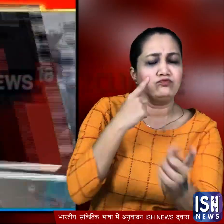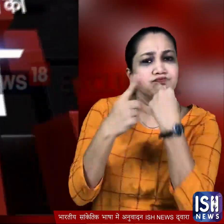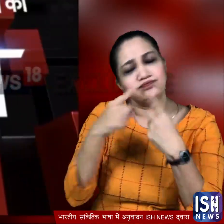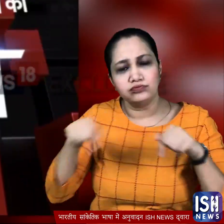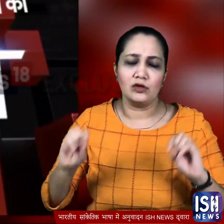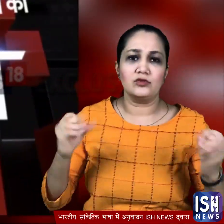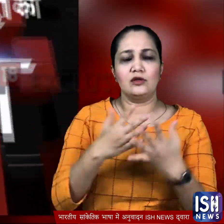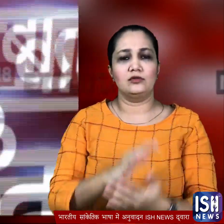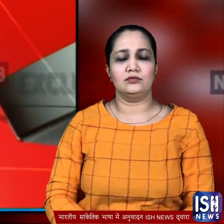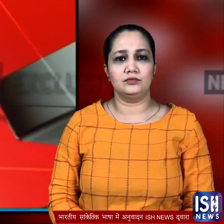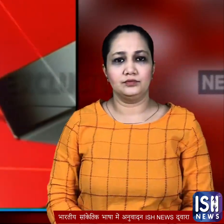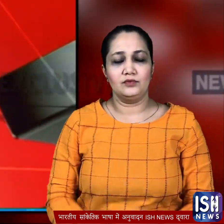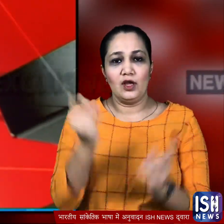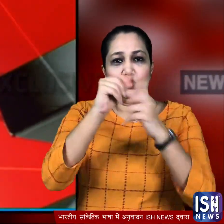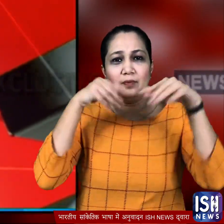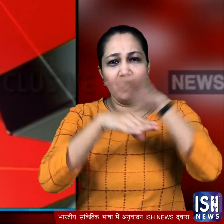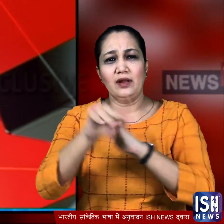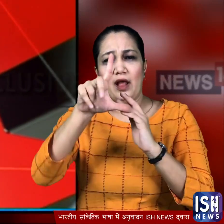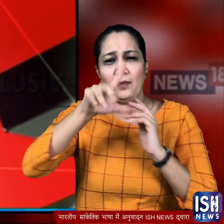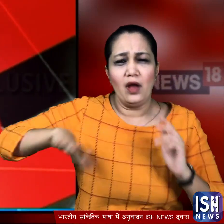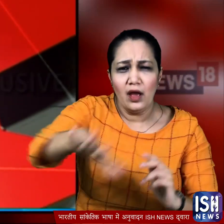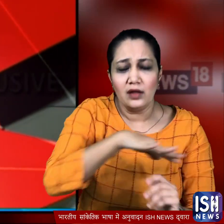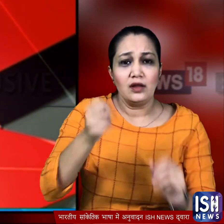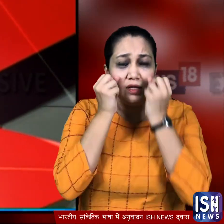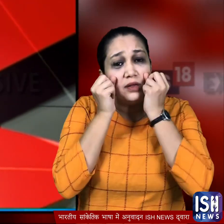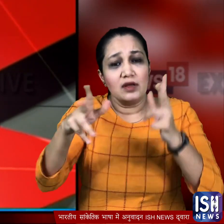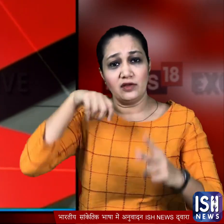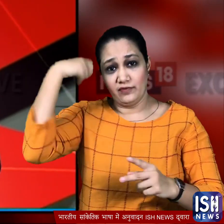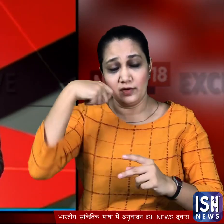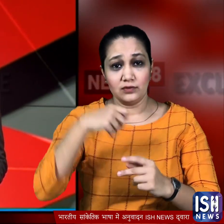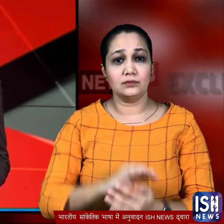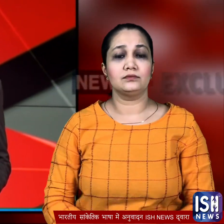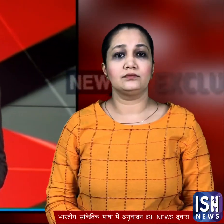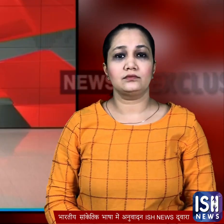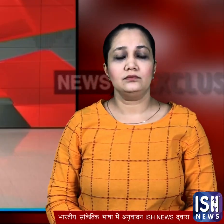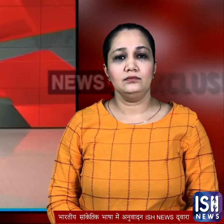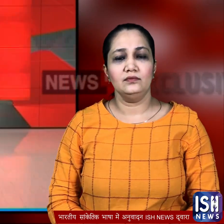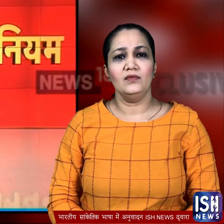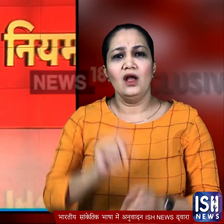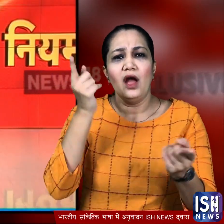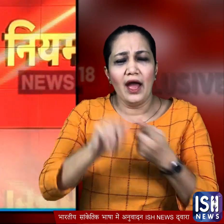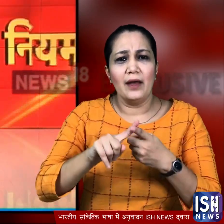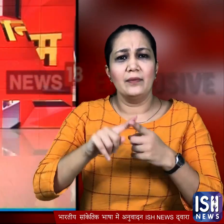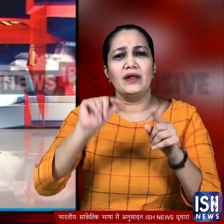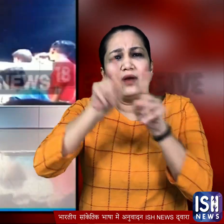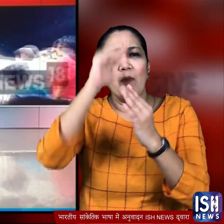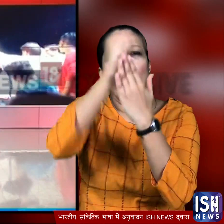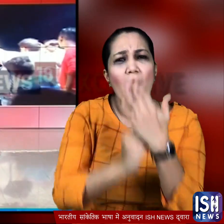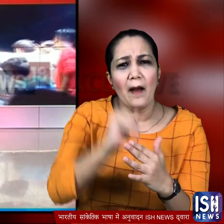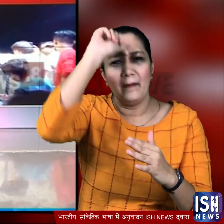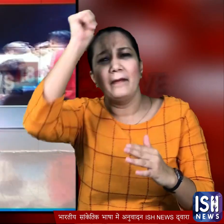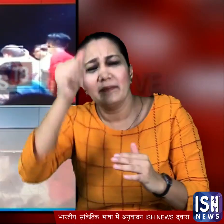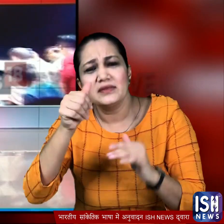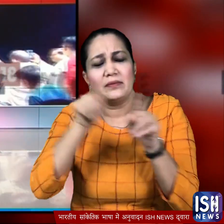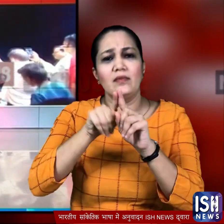तैयारी में जुट गई। उत्तर प्रदेश के लखीमपुर खीरी से हैरान करने वाला एक वीडियो सामने आया। वहां एक तिलक समारोह में कोरोना नियमों